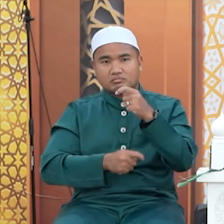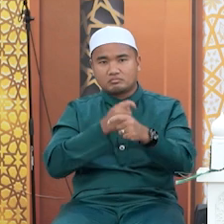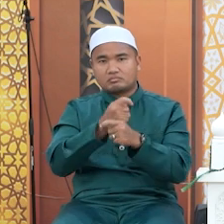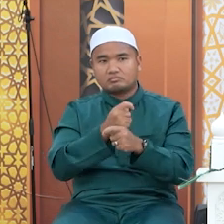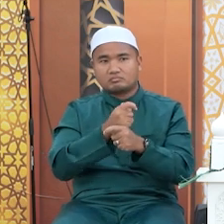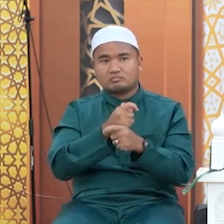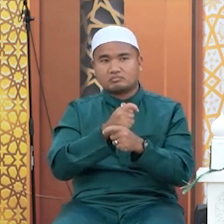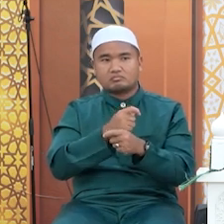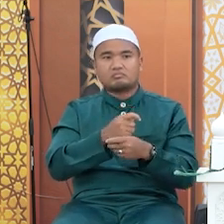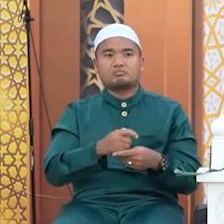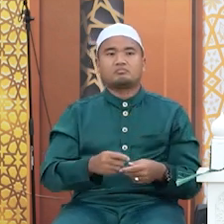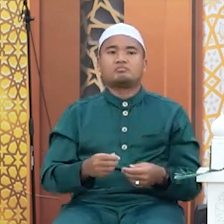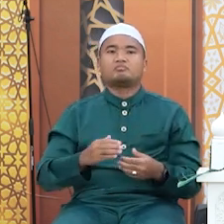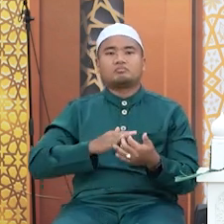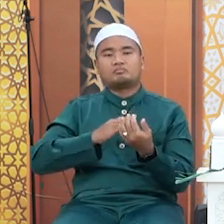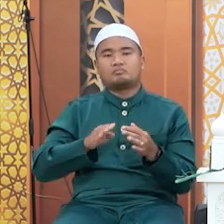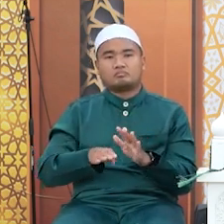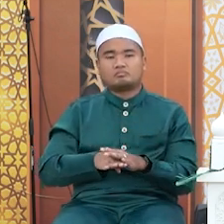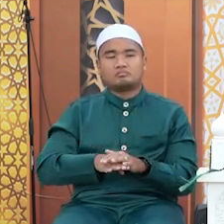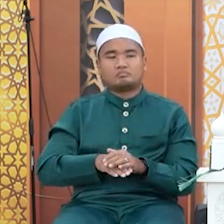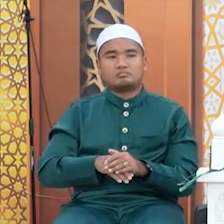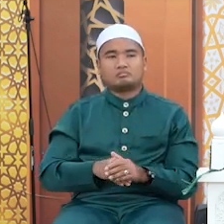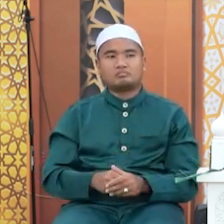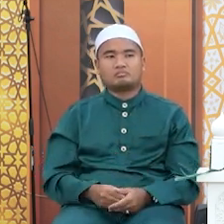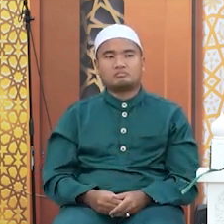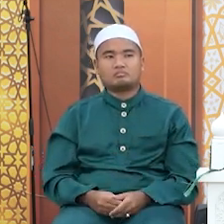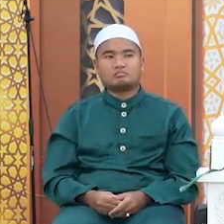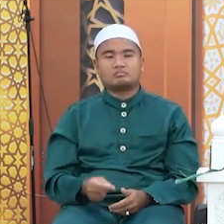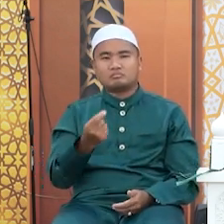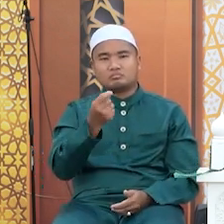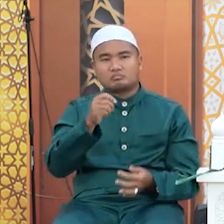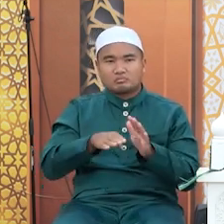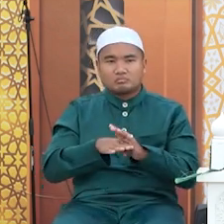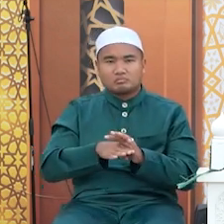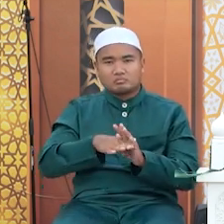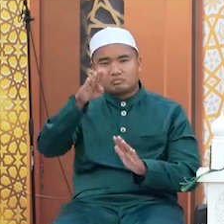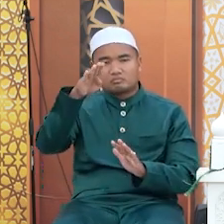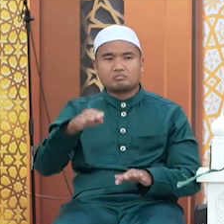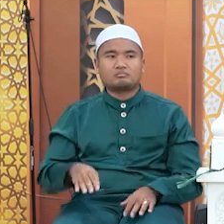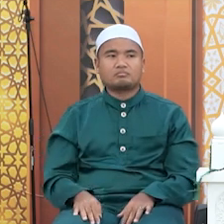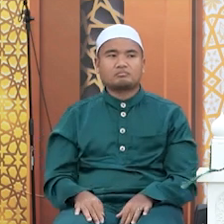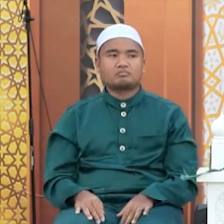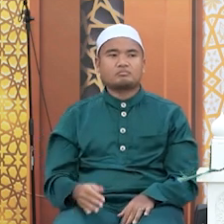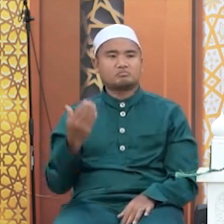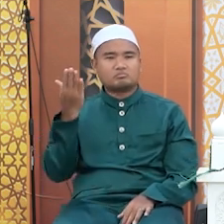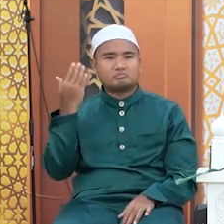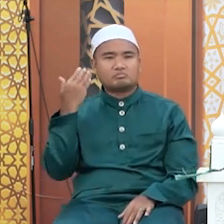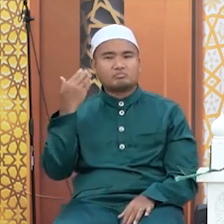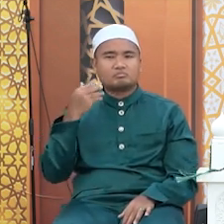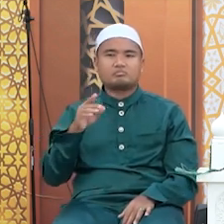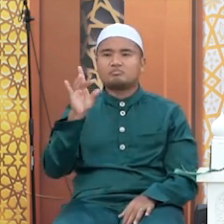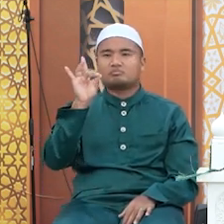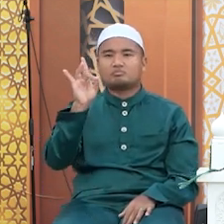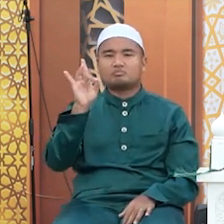Sebahagian lembu tu RM60 je, RM50. Kalau hak tua lagi tu zaman tahun 50-an, 40-an, mungkin RM8 je